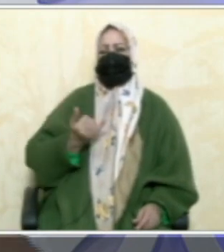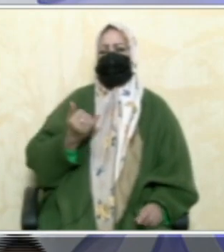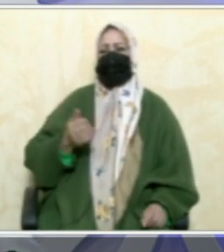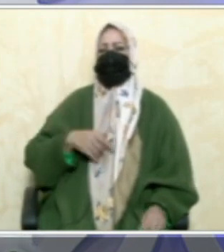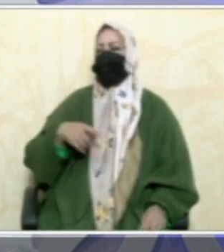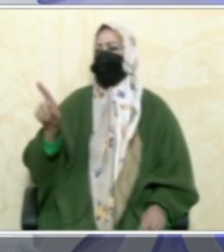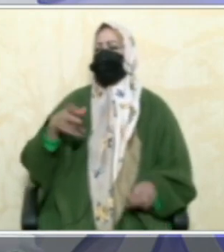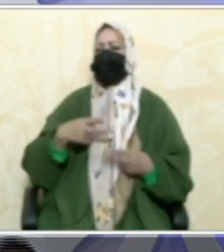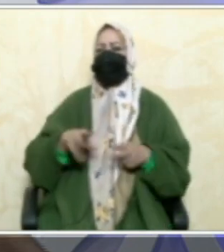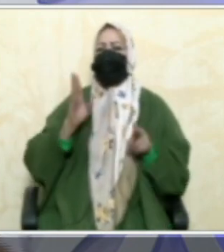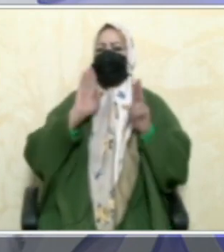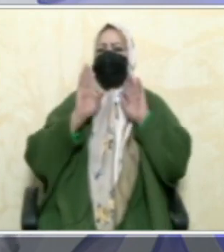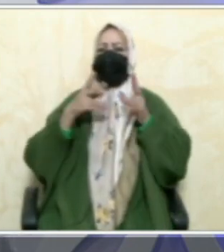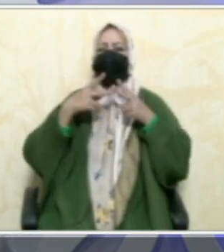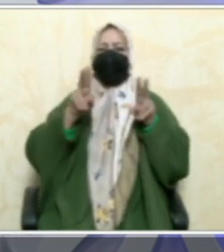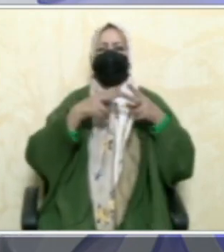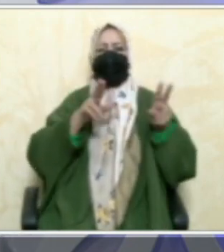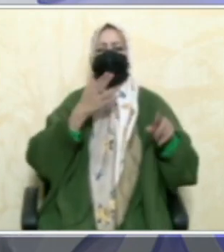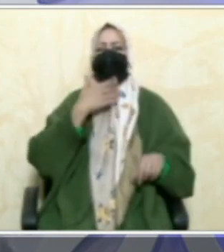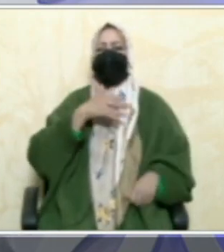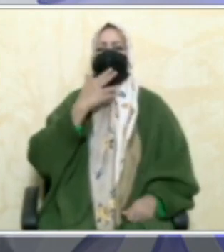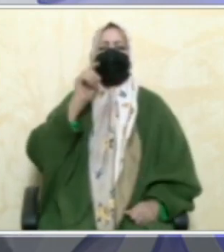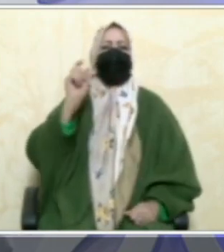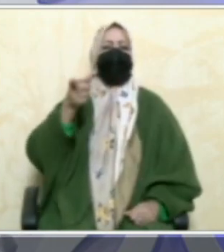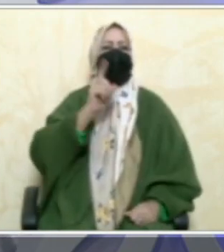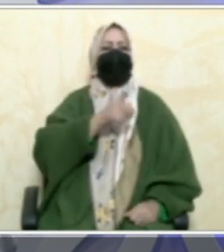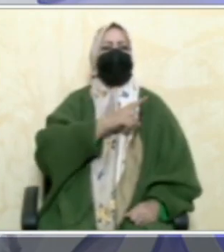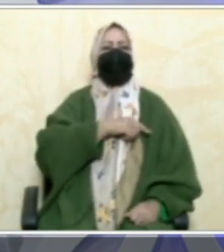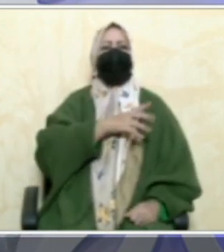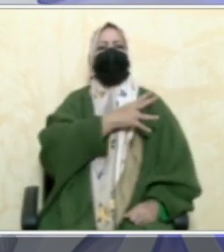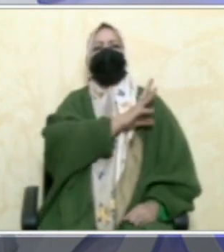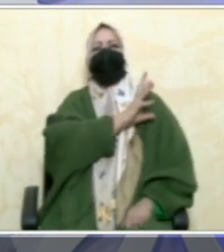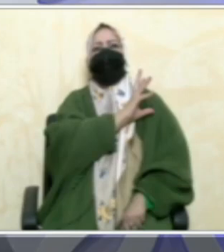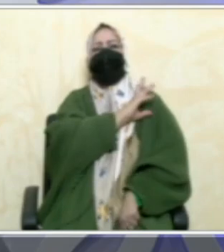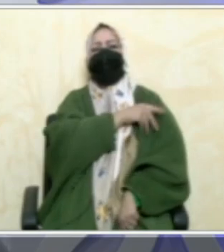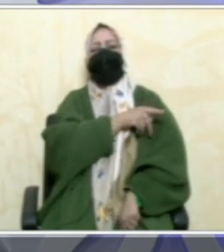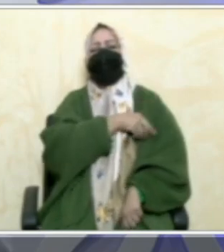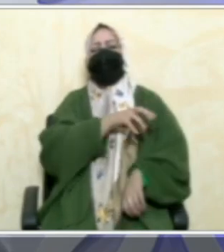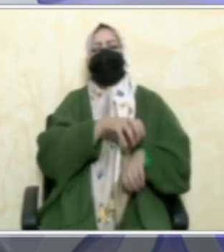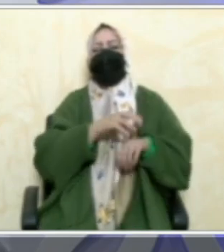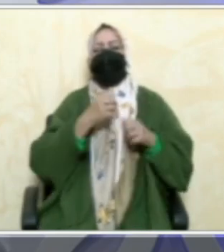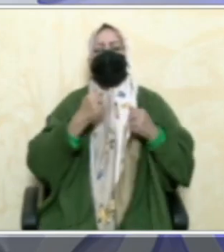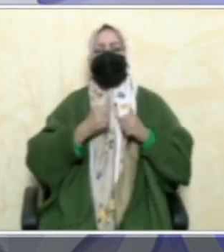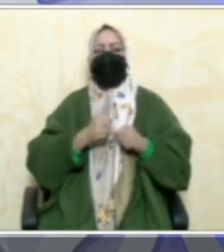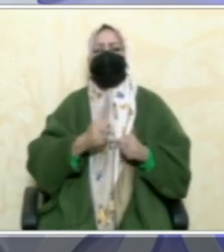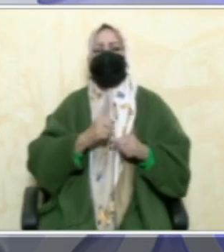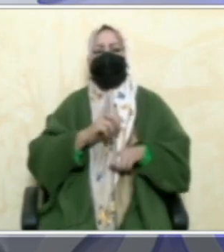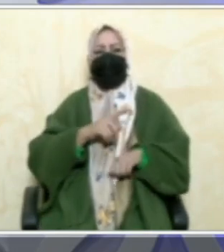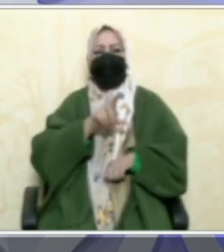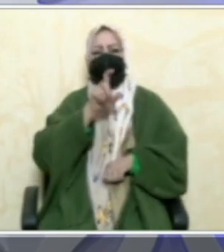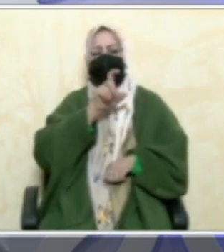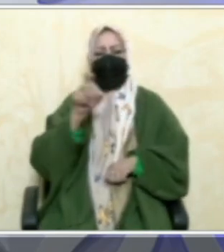مع أهلنا في غزة ومع المسلمين المستضعفين أينما كانوا وتعينوا.